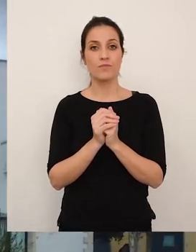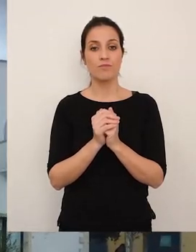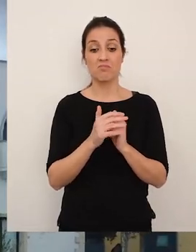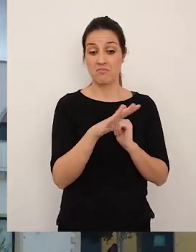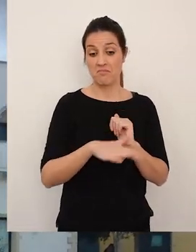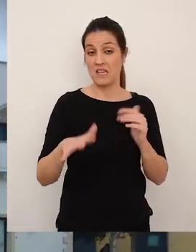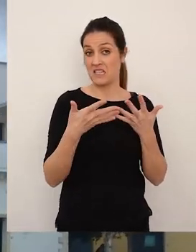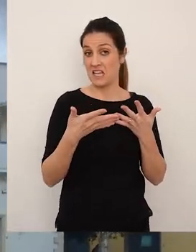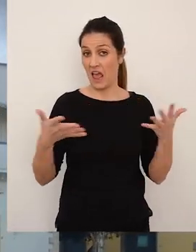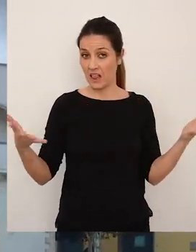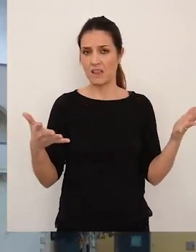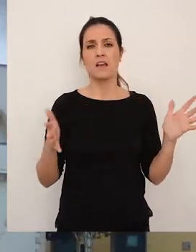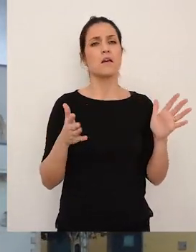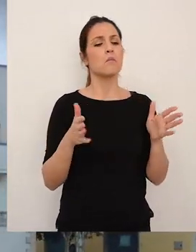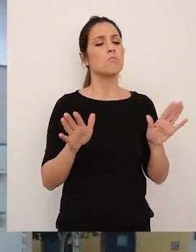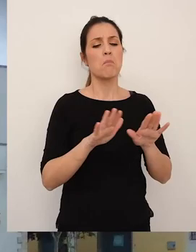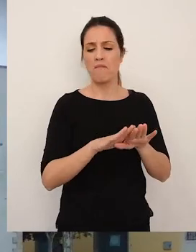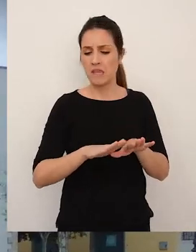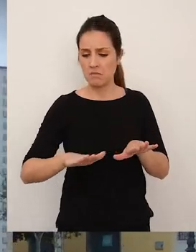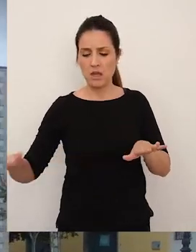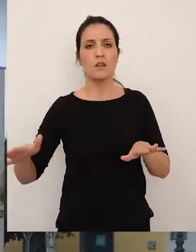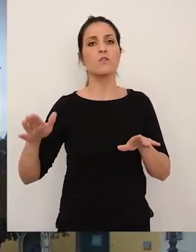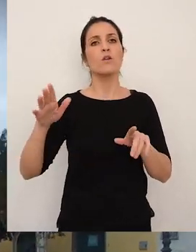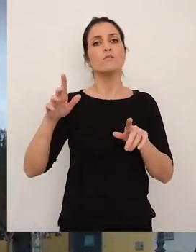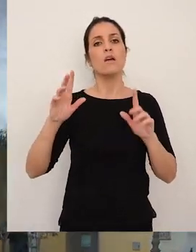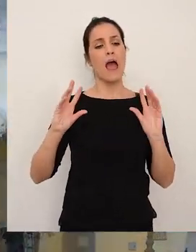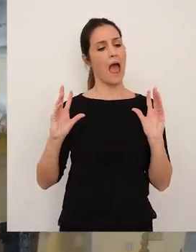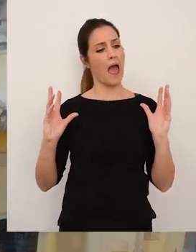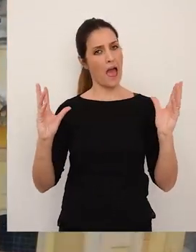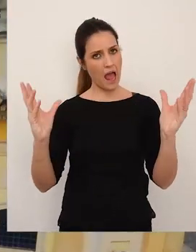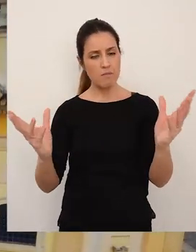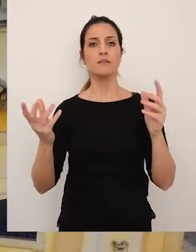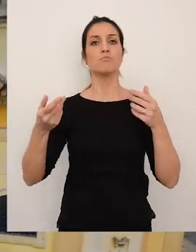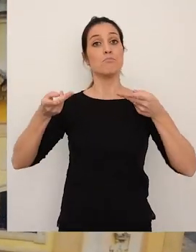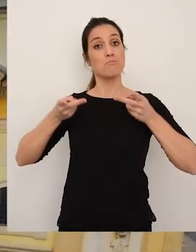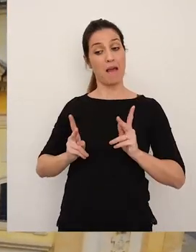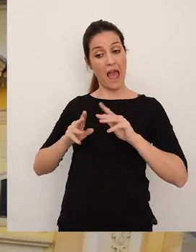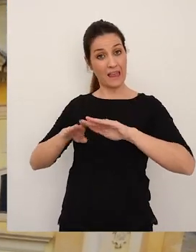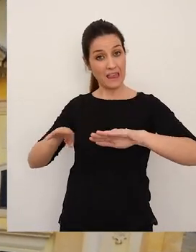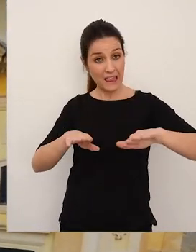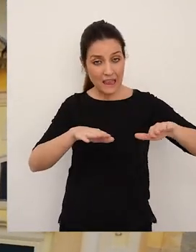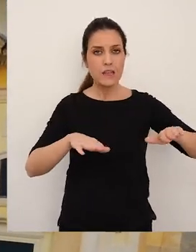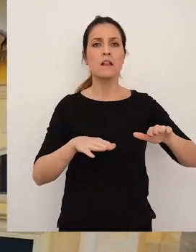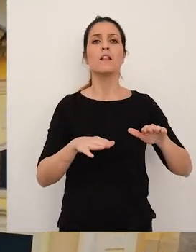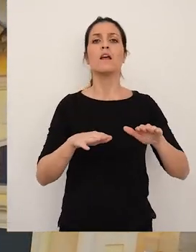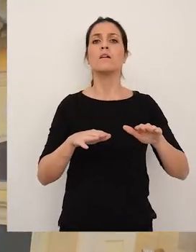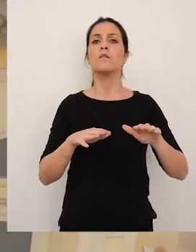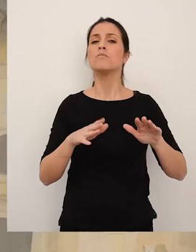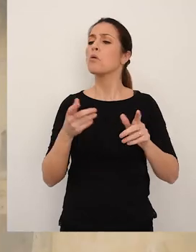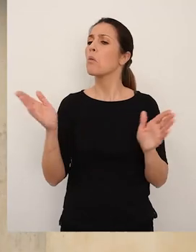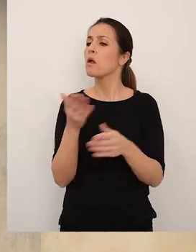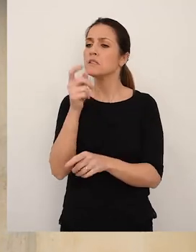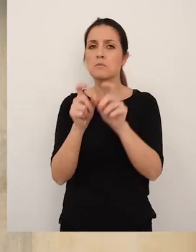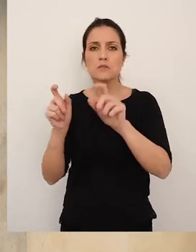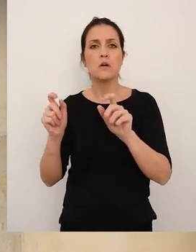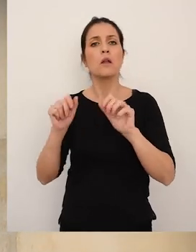L'ampio spazio pavimentato che si affaccia di fronte alla chiesa madre è circondato da alberelli e panchine che creano il luogo ideale per una passeggiata o